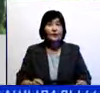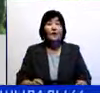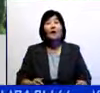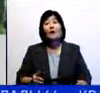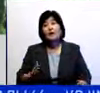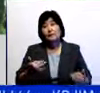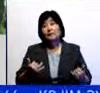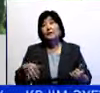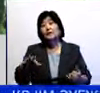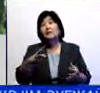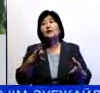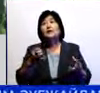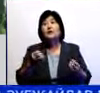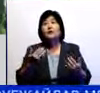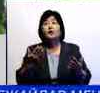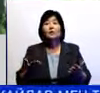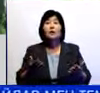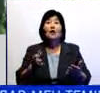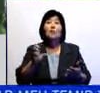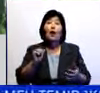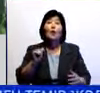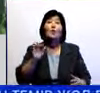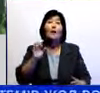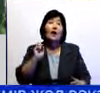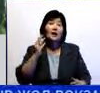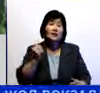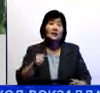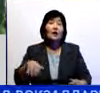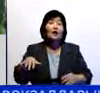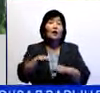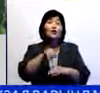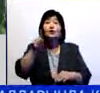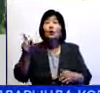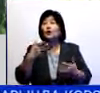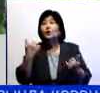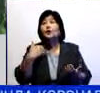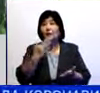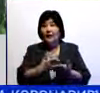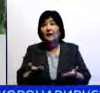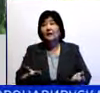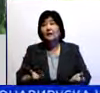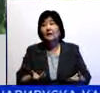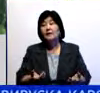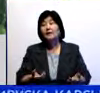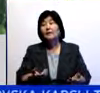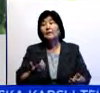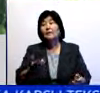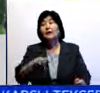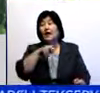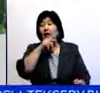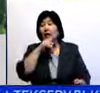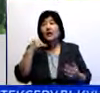беріп тұр. Сосын мына бау-бақшаның яғни жұртта жоғы да бар. Кәріс қауын дейді,